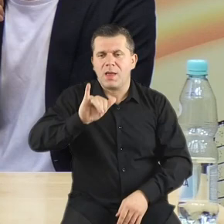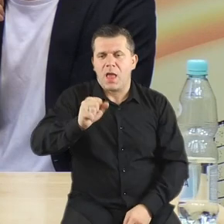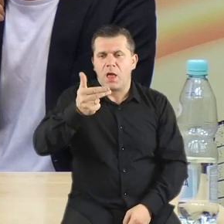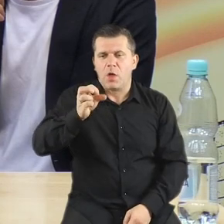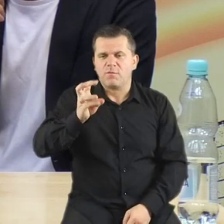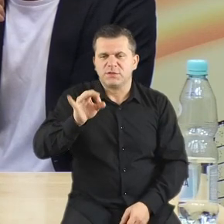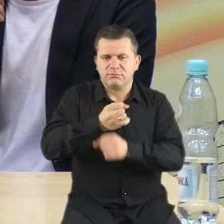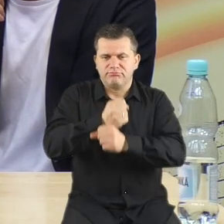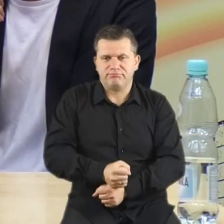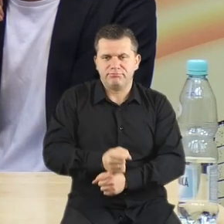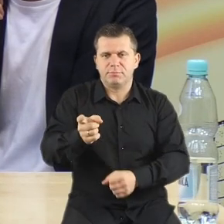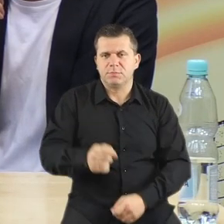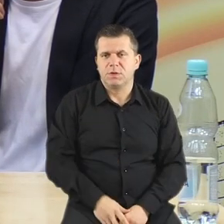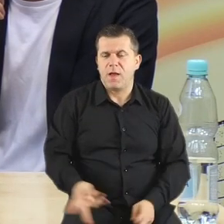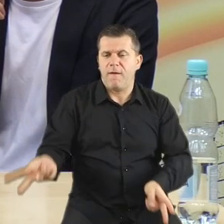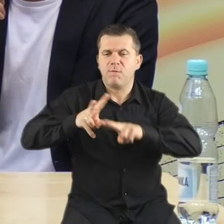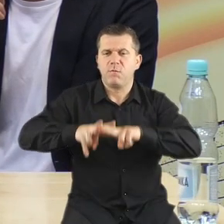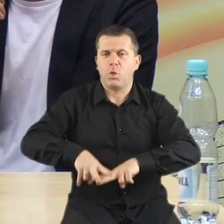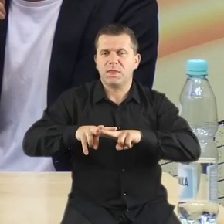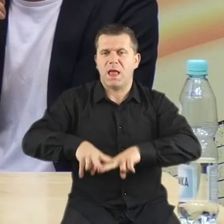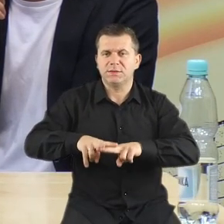No i fundacja